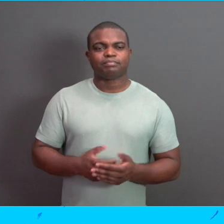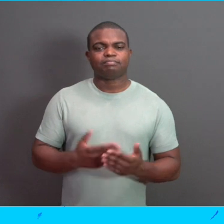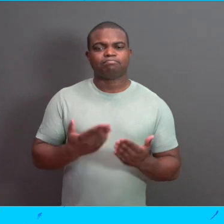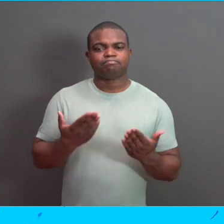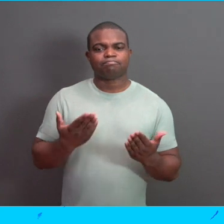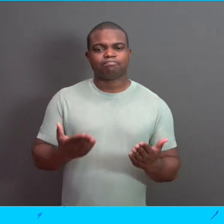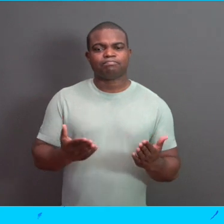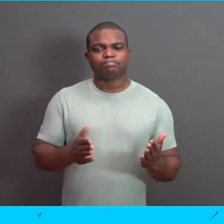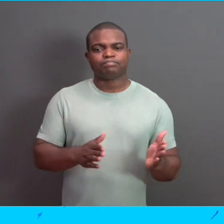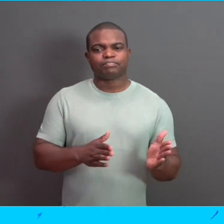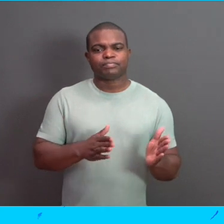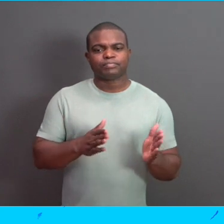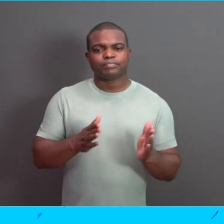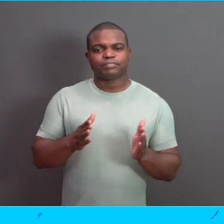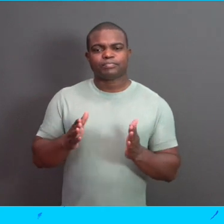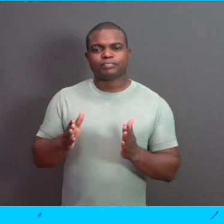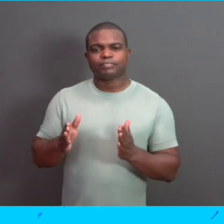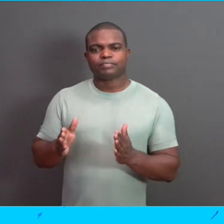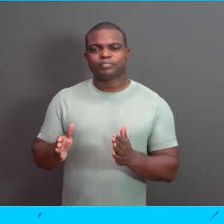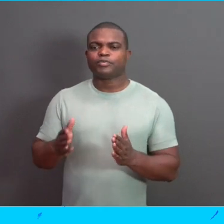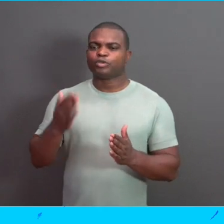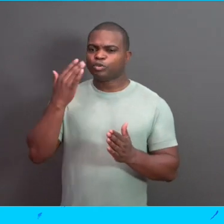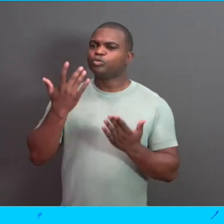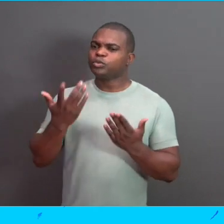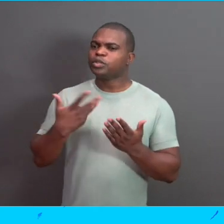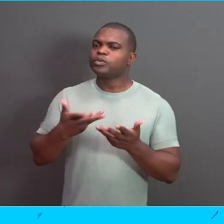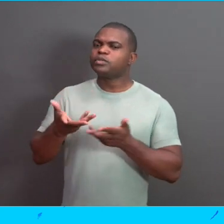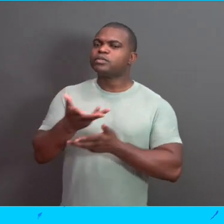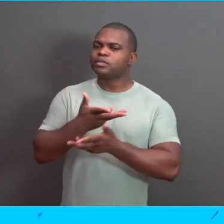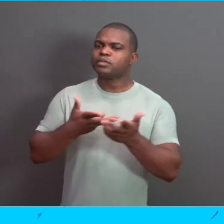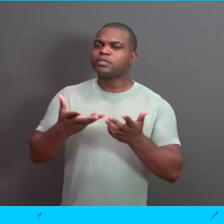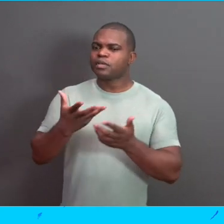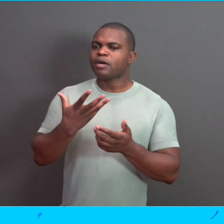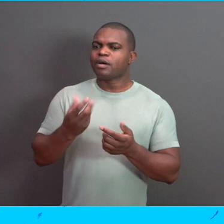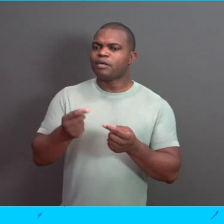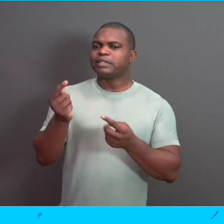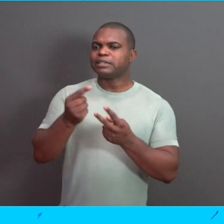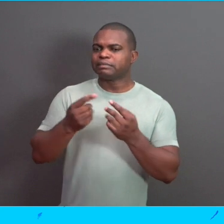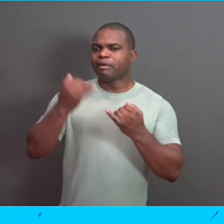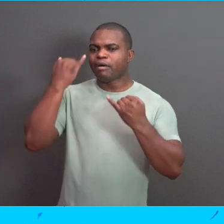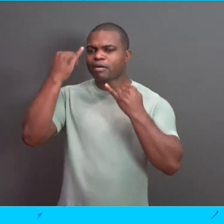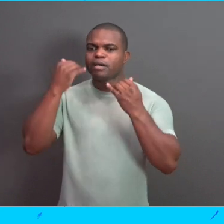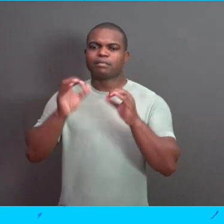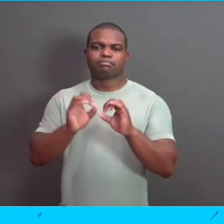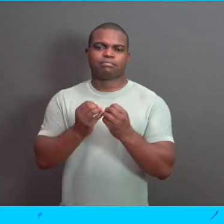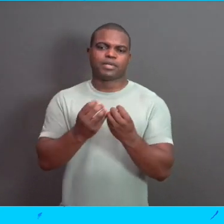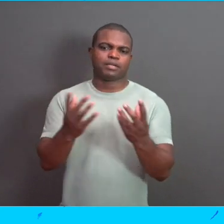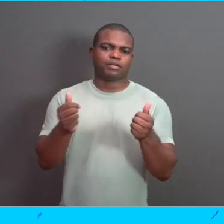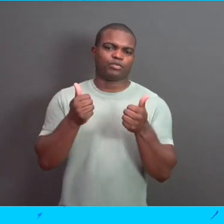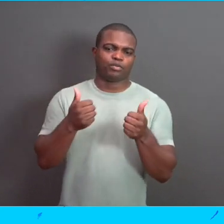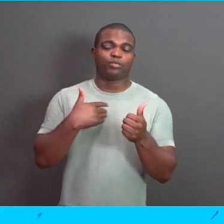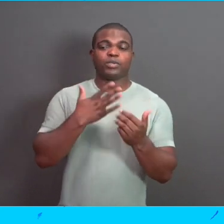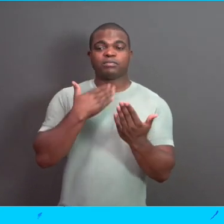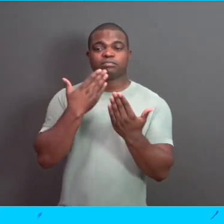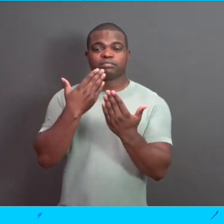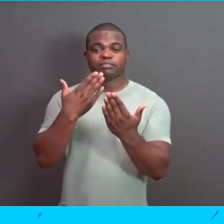nous avons beaucoup d'idées ensemble et nous voulons remercier tous les panélistes pour votre